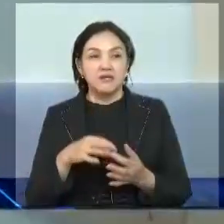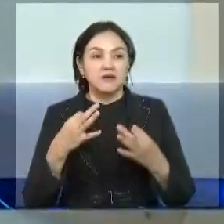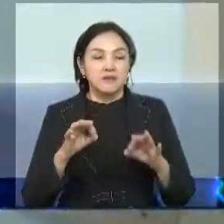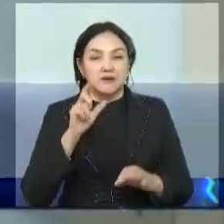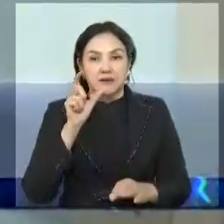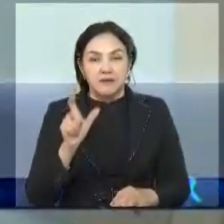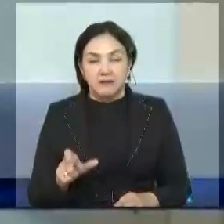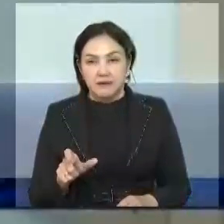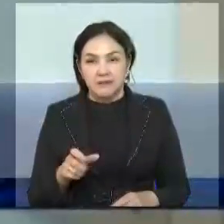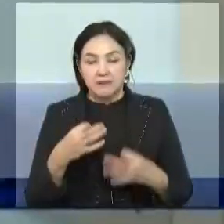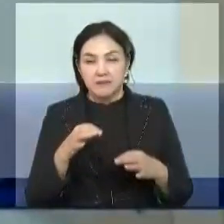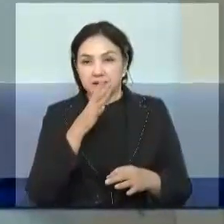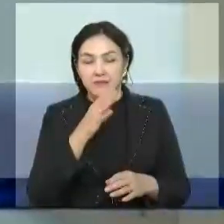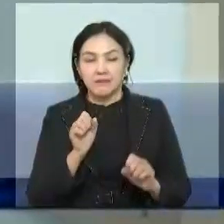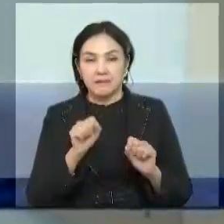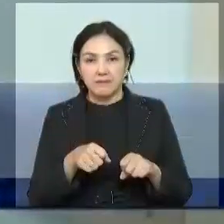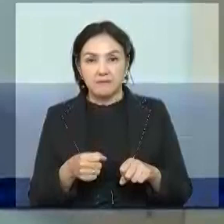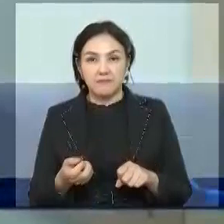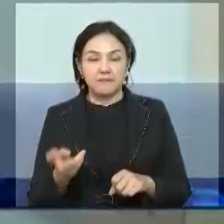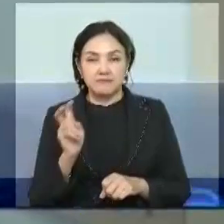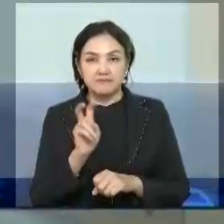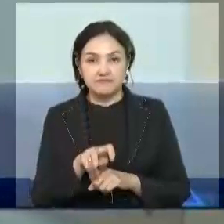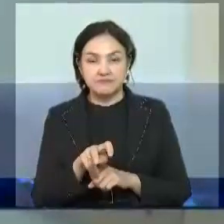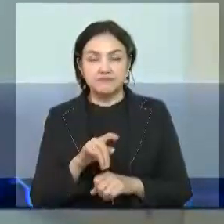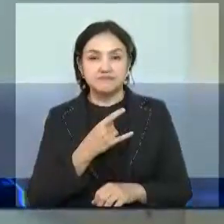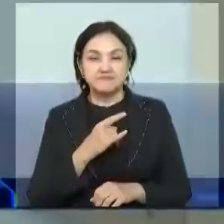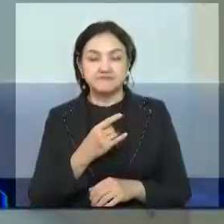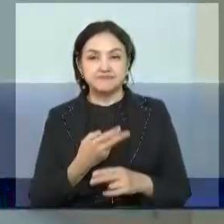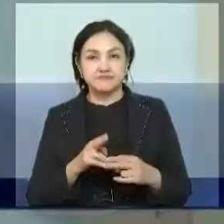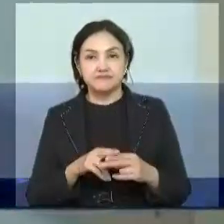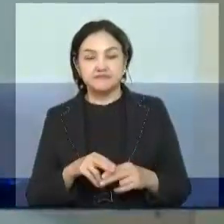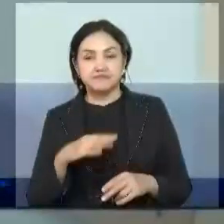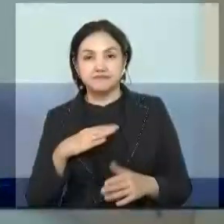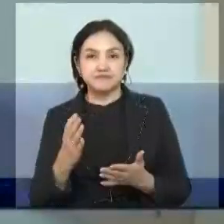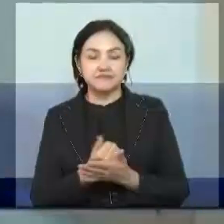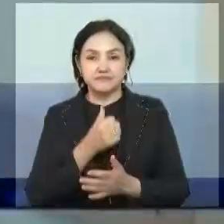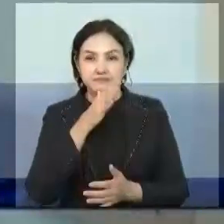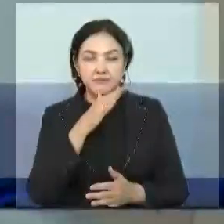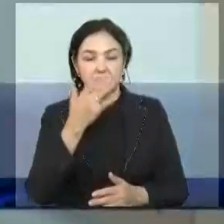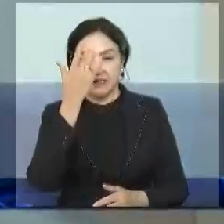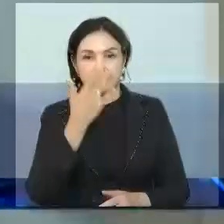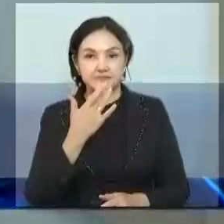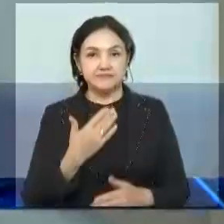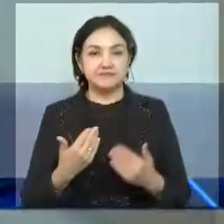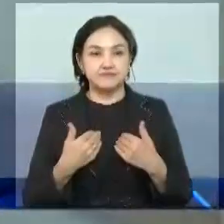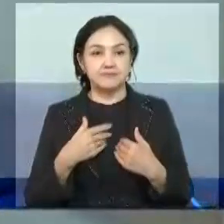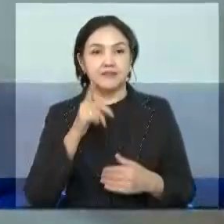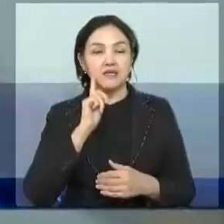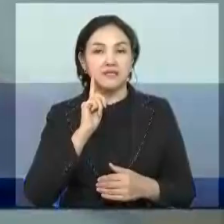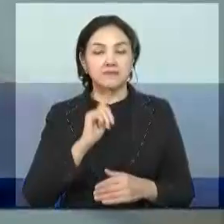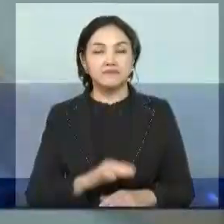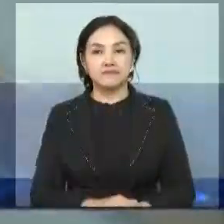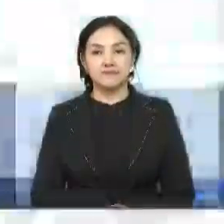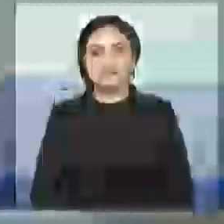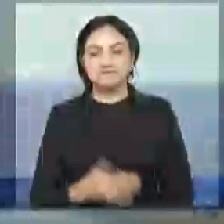человек в свободное время может полечить зубы своему ребёнку поэтому я нахожу время летом потому что и мне удобно